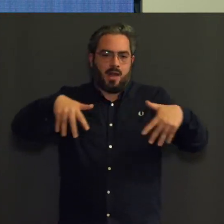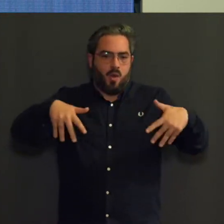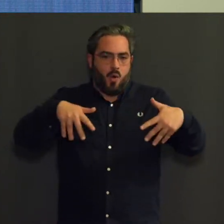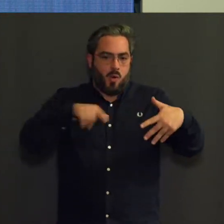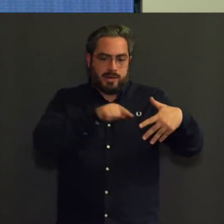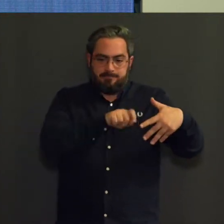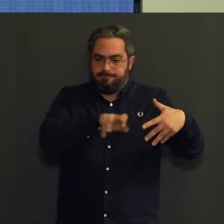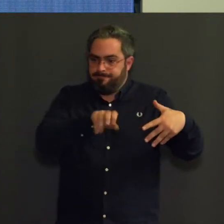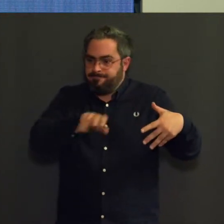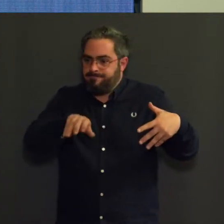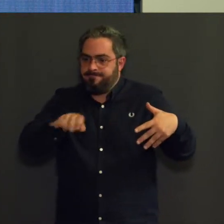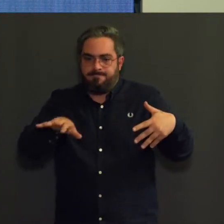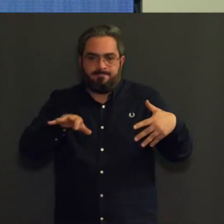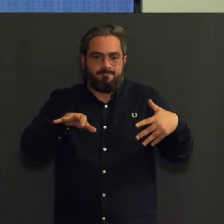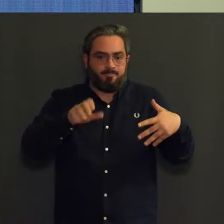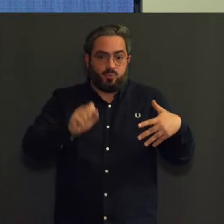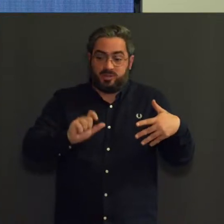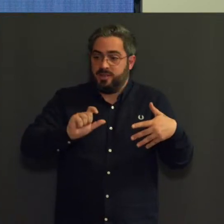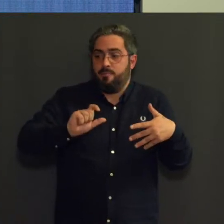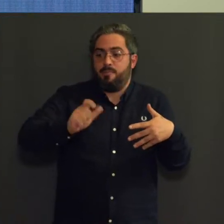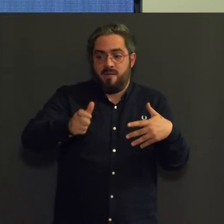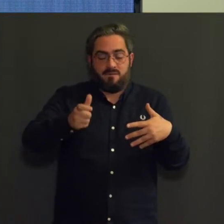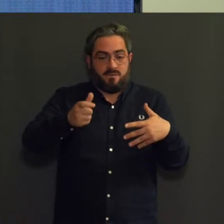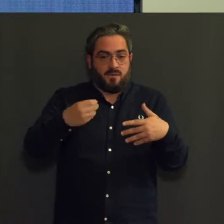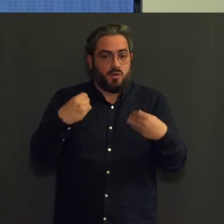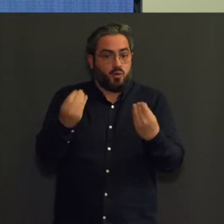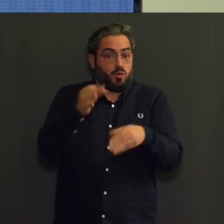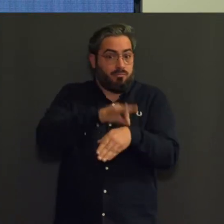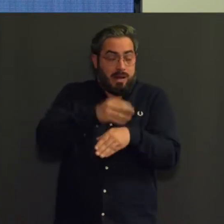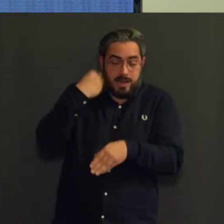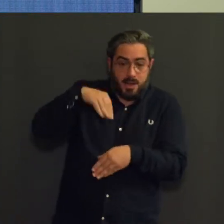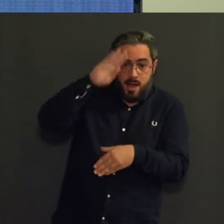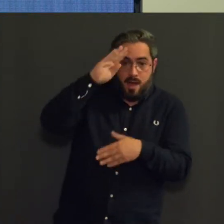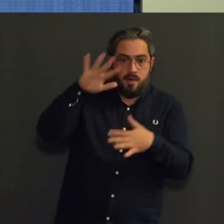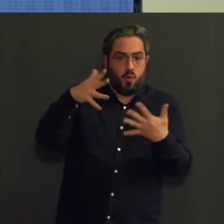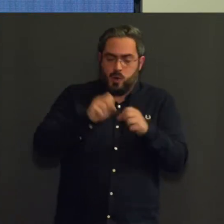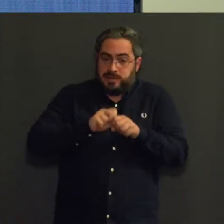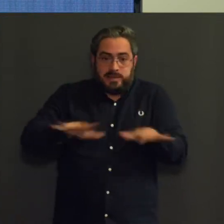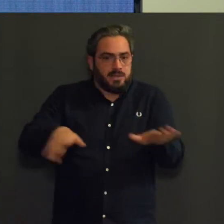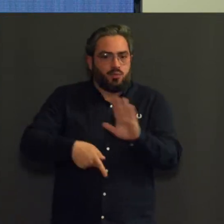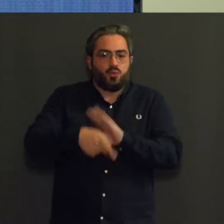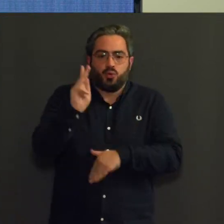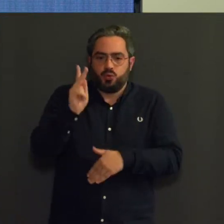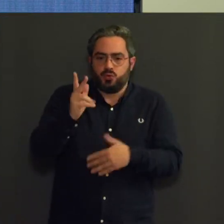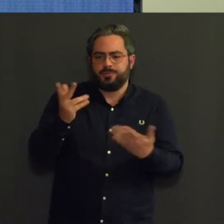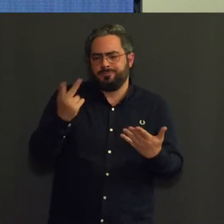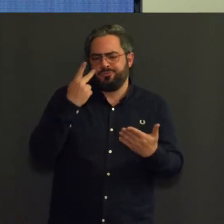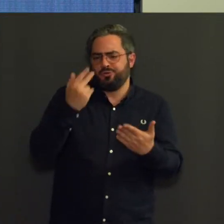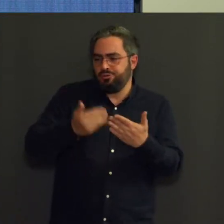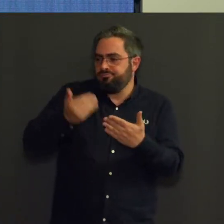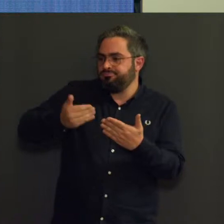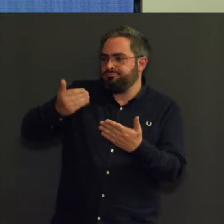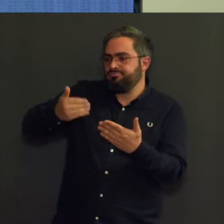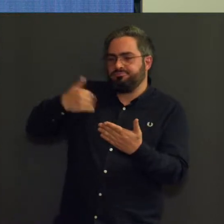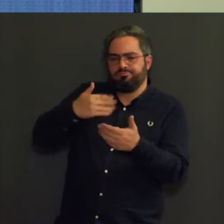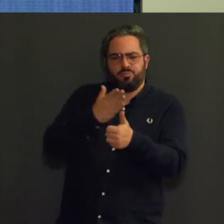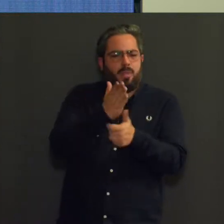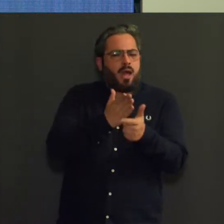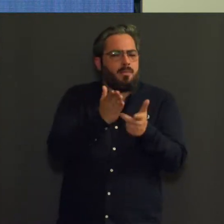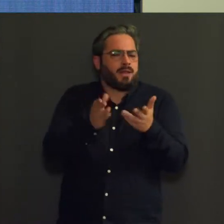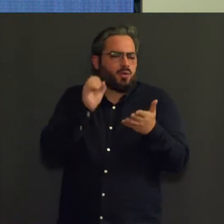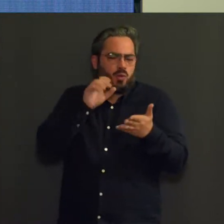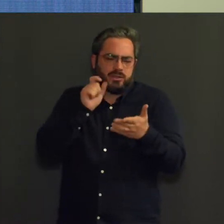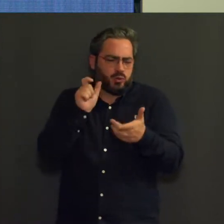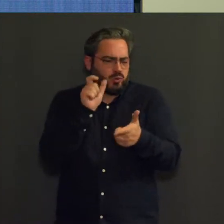de transmission que de sévérité, et tous ces paramètres, vous le voyez, lors des conférences de presse, sont suivis au jour le